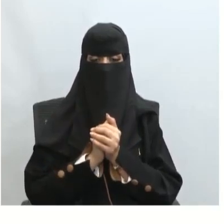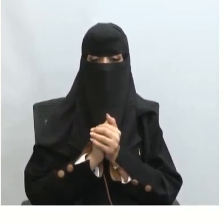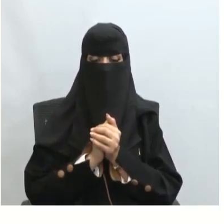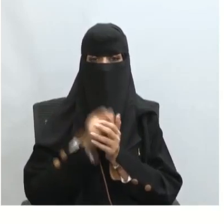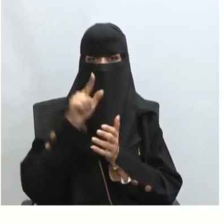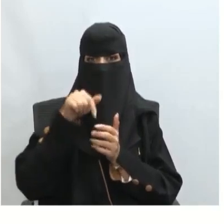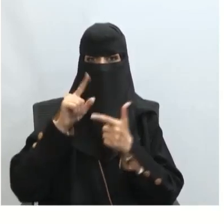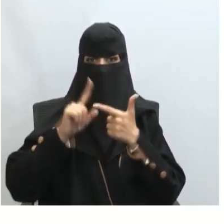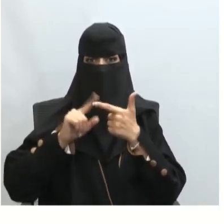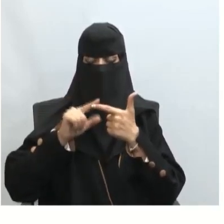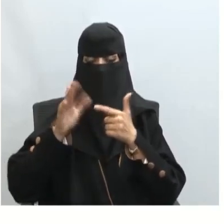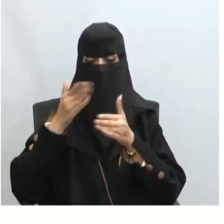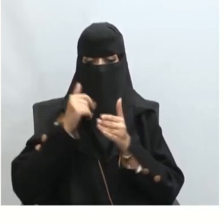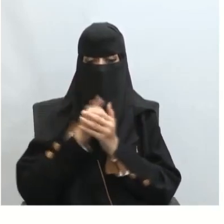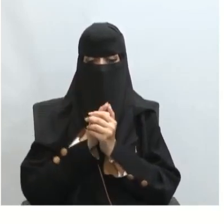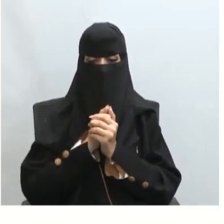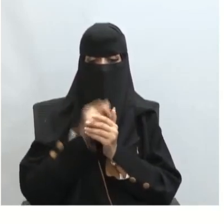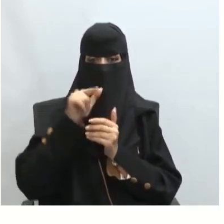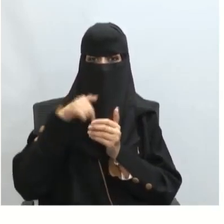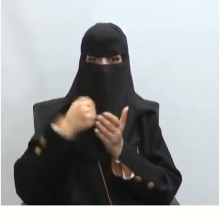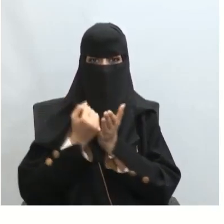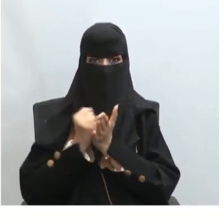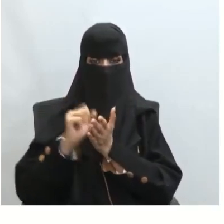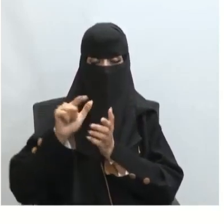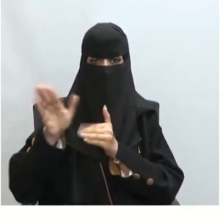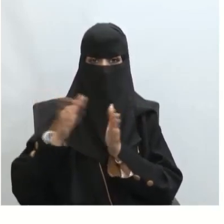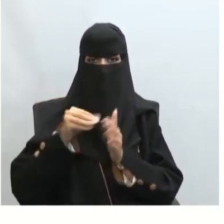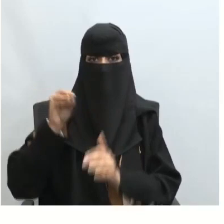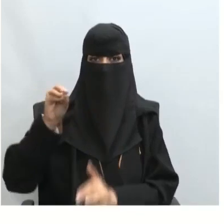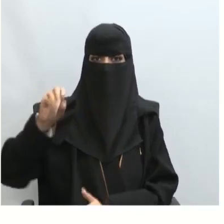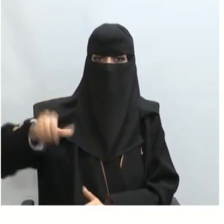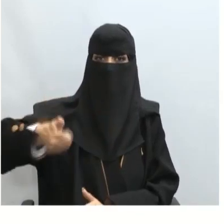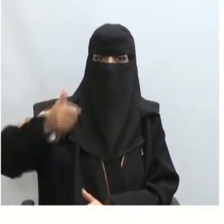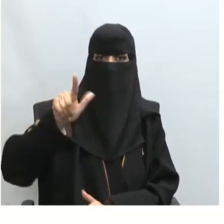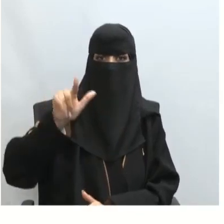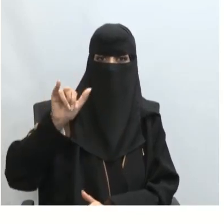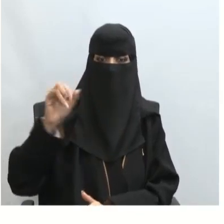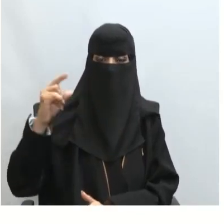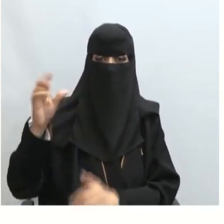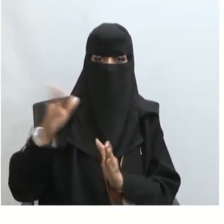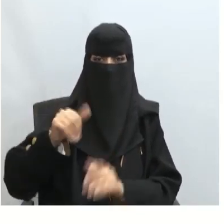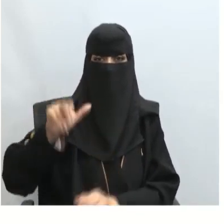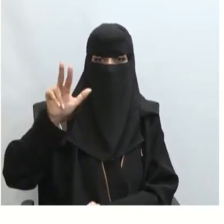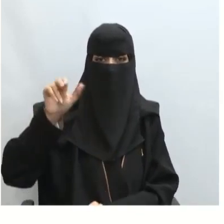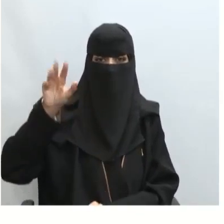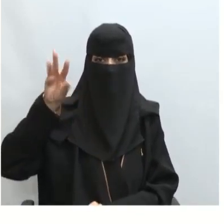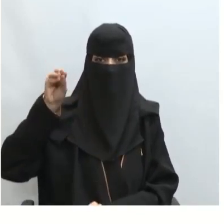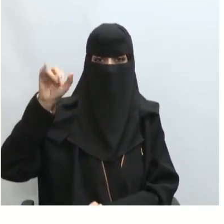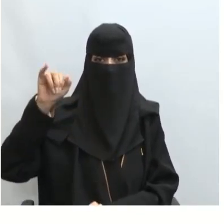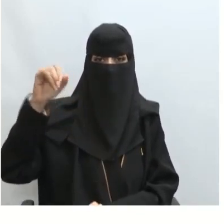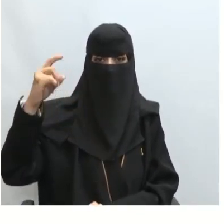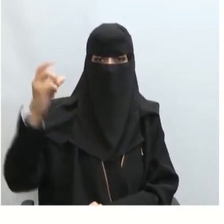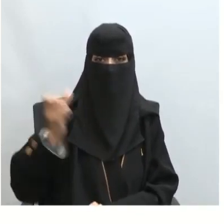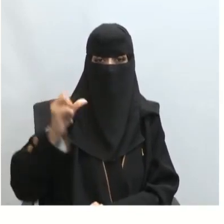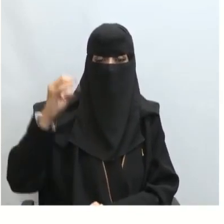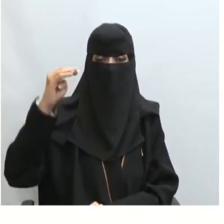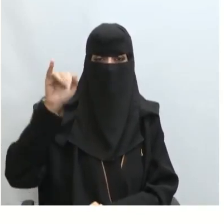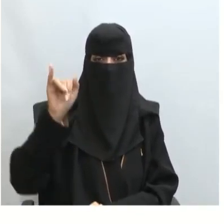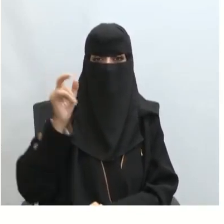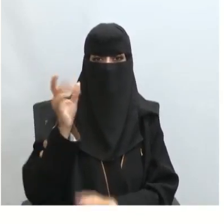النوع الثاني حذف هاليد الهيدروجين حذف هاليد الهيدروجين